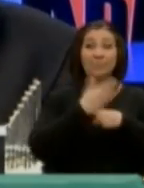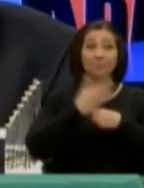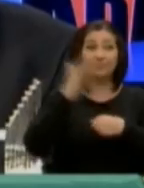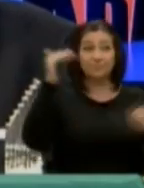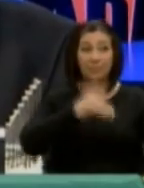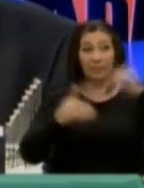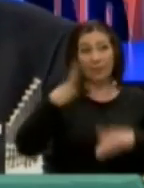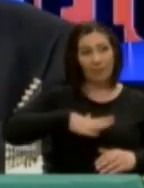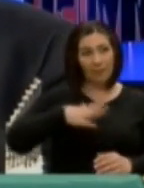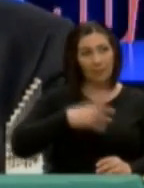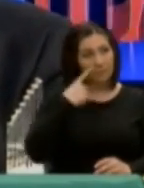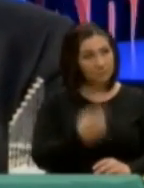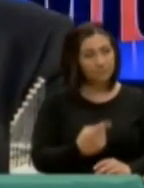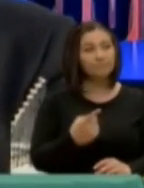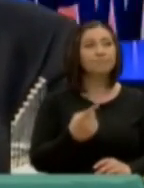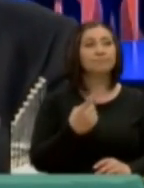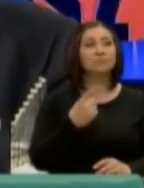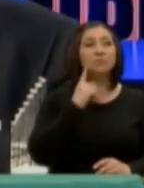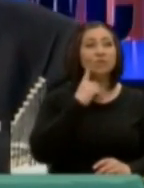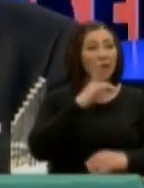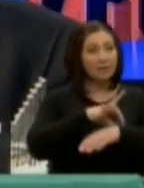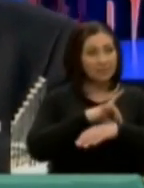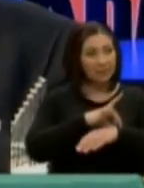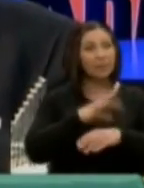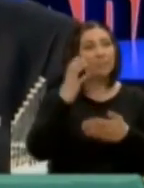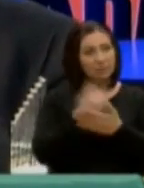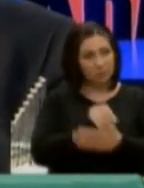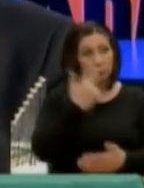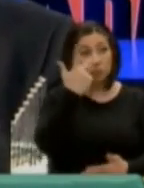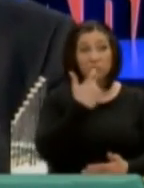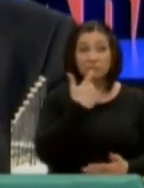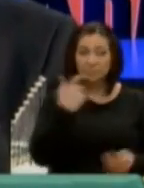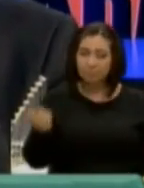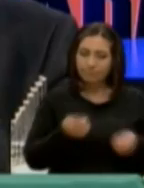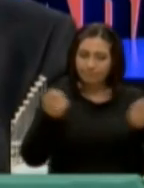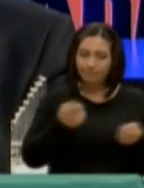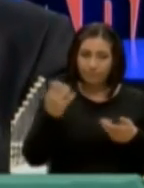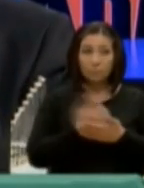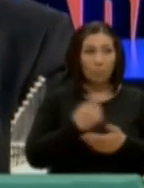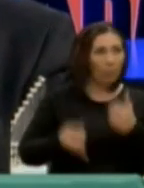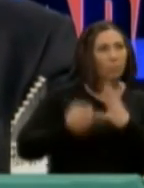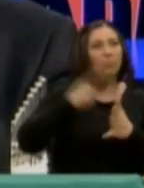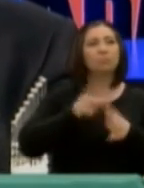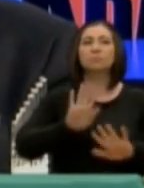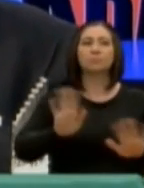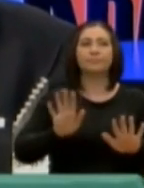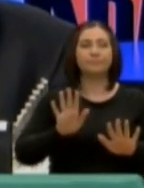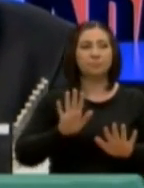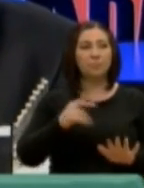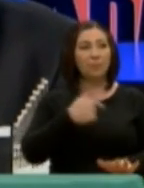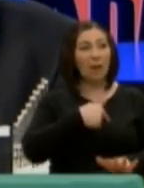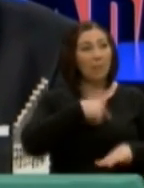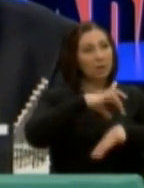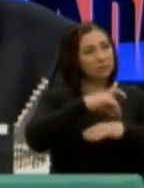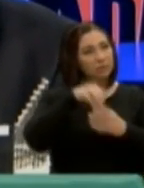istekleri de doğrultusunda şeker hastalığı için başardık. 3 yıl çalışmamız neticesinde tabii bir anda olmadı. Bu Medivac diye kalp hastalığı